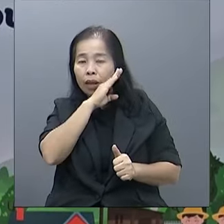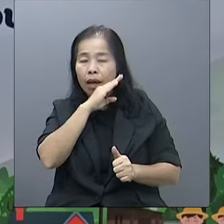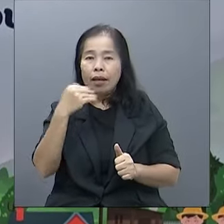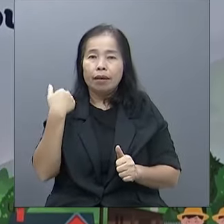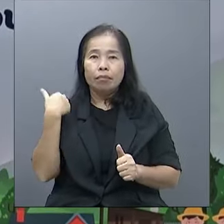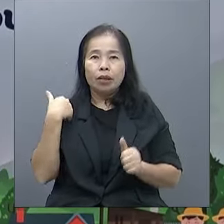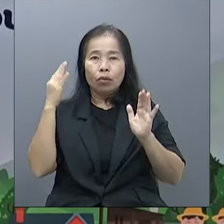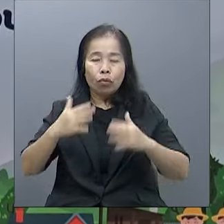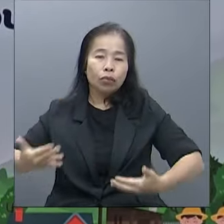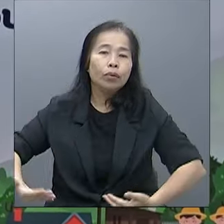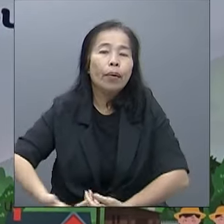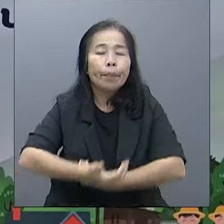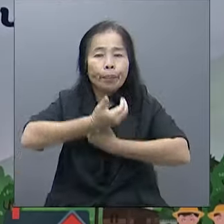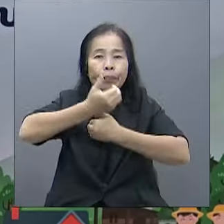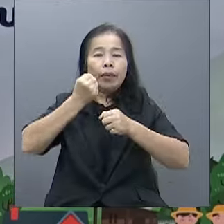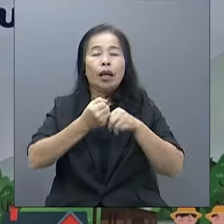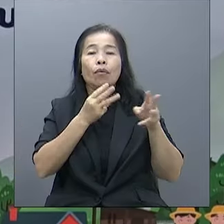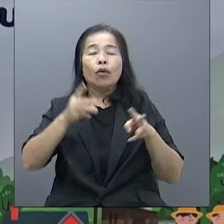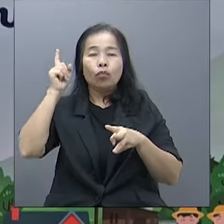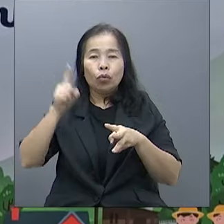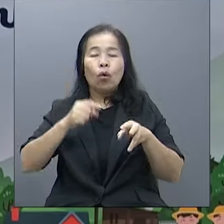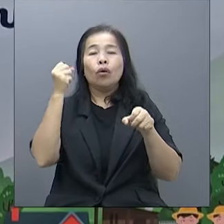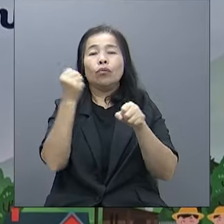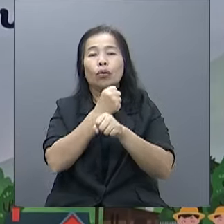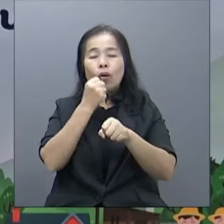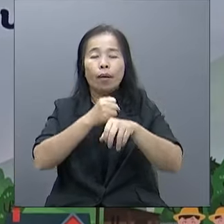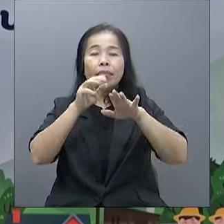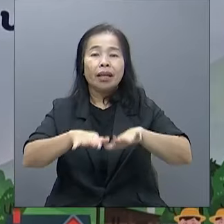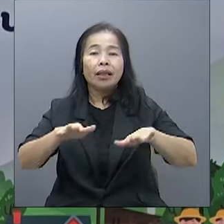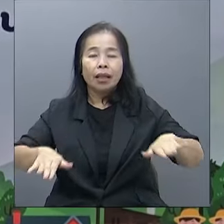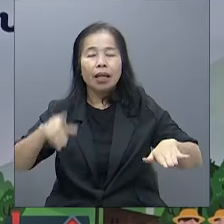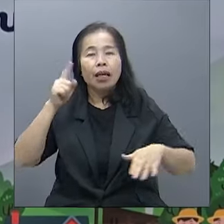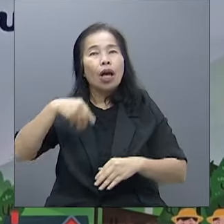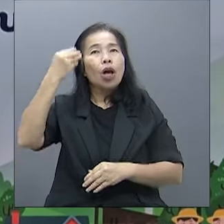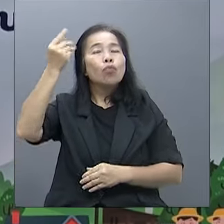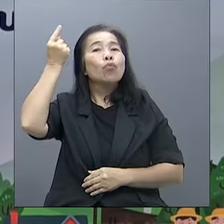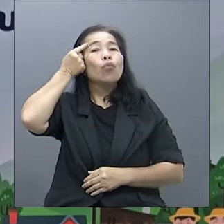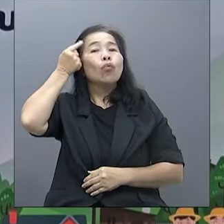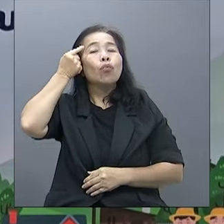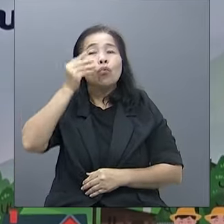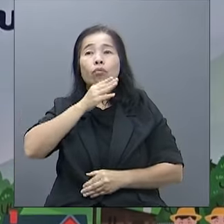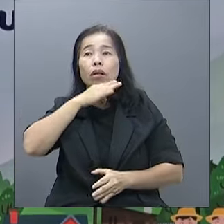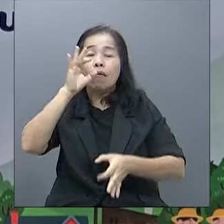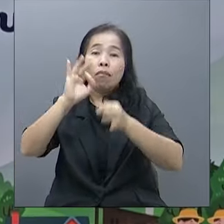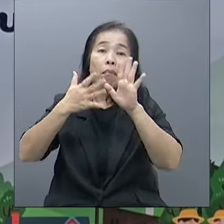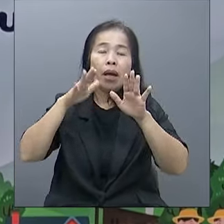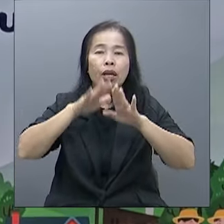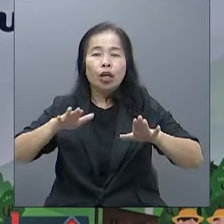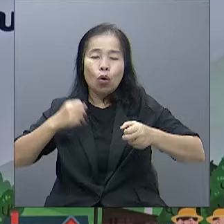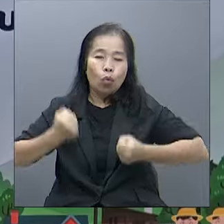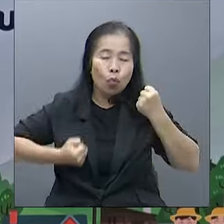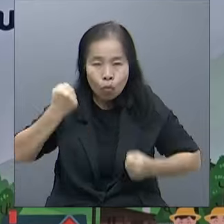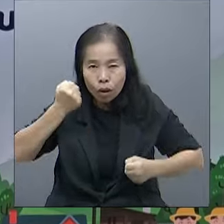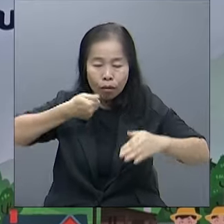อนเด็ก1วันก่อนออกเดินทางด้วยนะครับเพราะฉะนั้นเด็กๆก็จะได้เรียนรู้ภัยฉุกเฉินไปในตัวสำหรับการเดินทาง